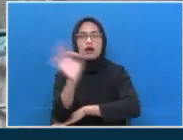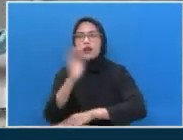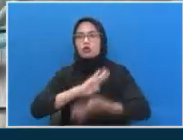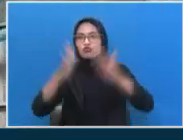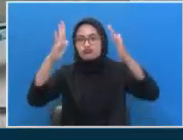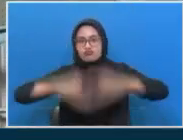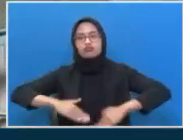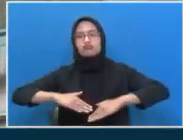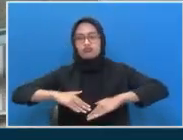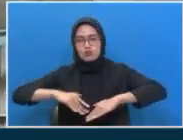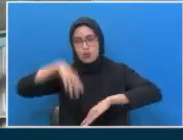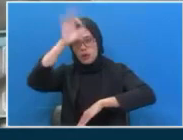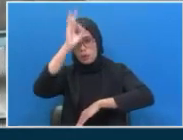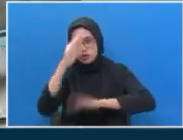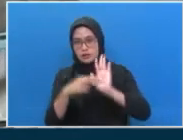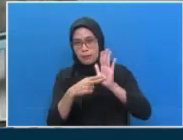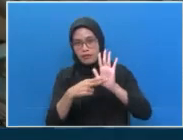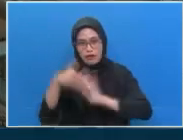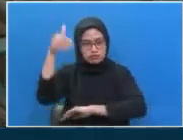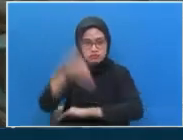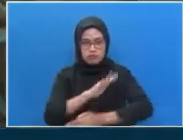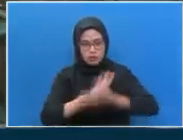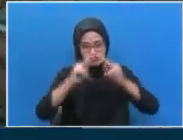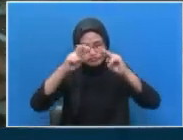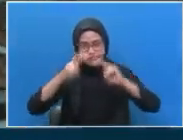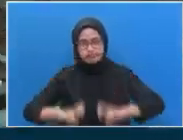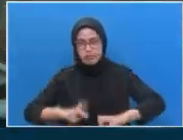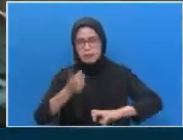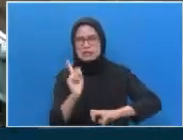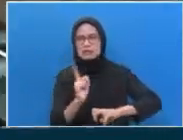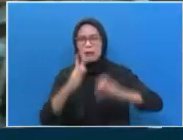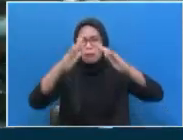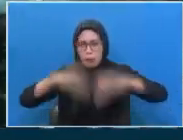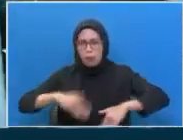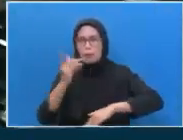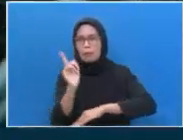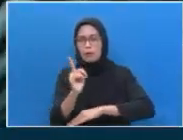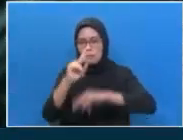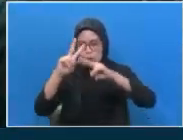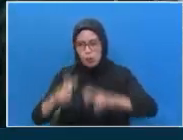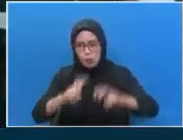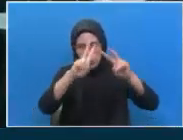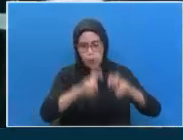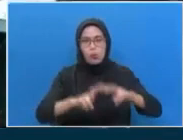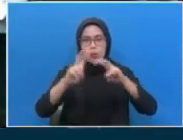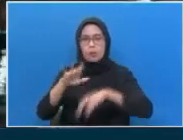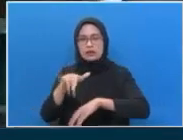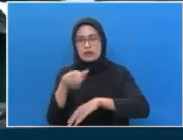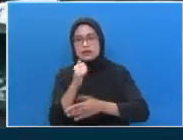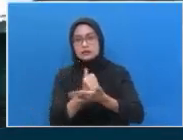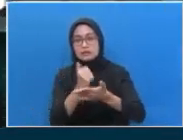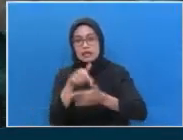Polres Batang langsung melakukan olah TKP untuk mengetahui penyebab pasti ambruknya atap kolam renang yang dibuat tahun